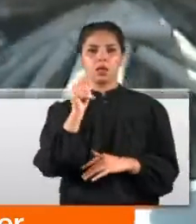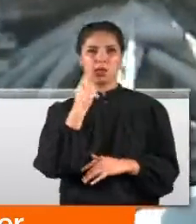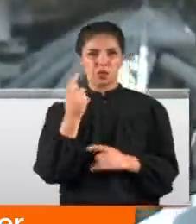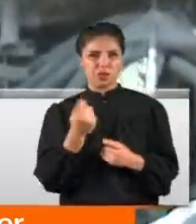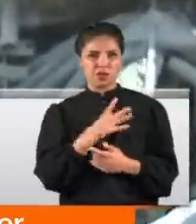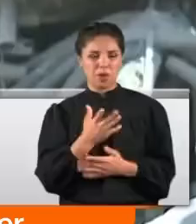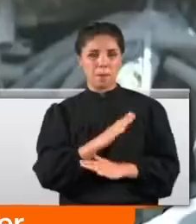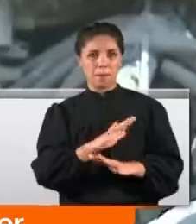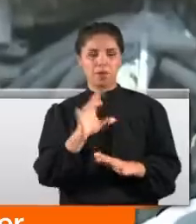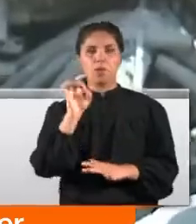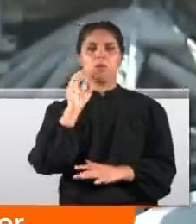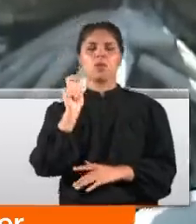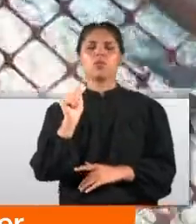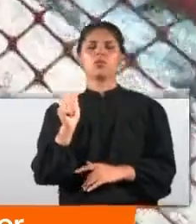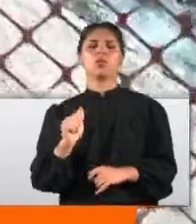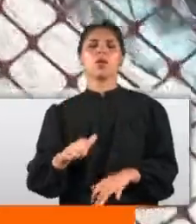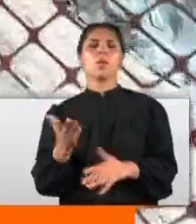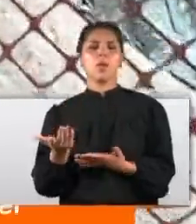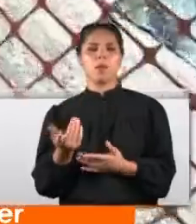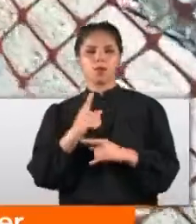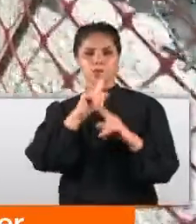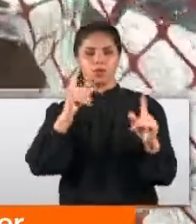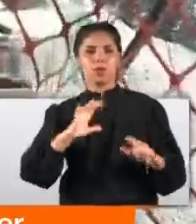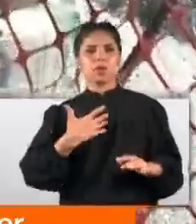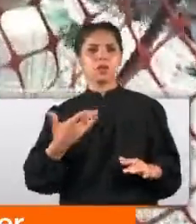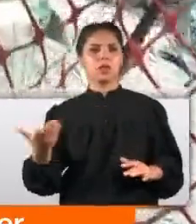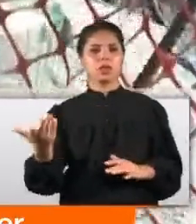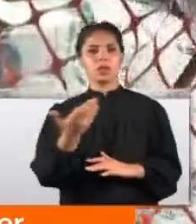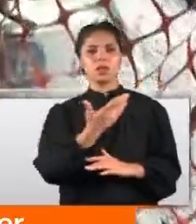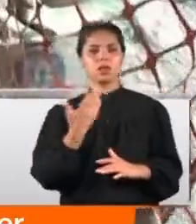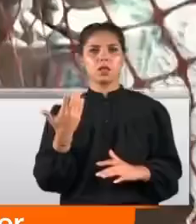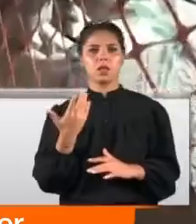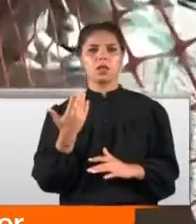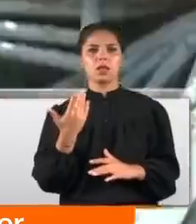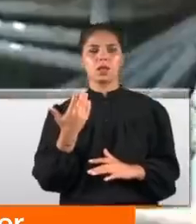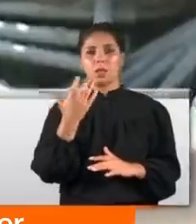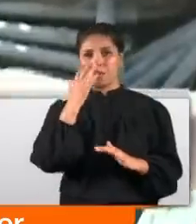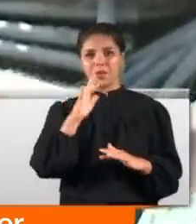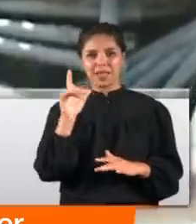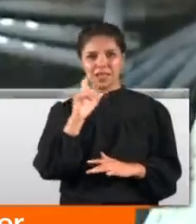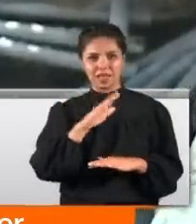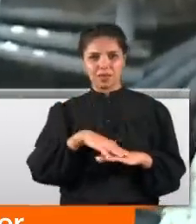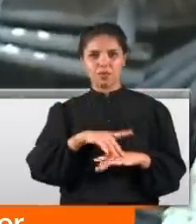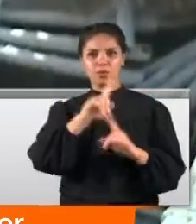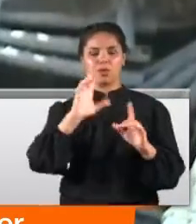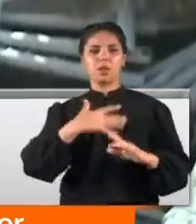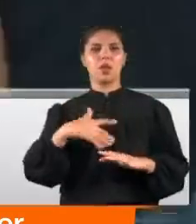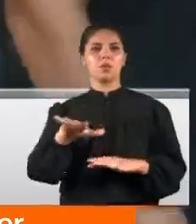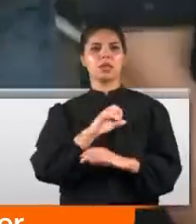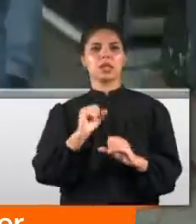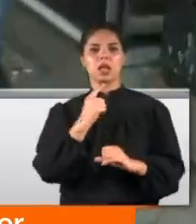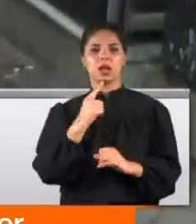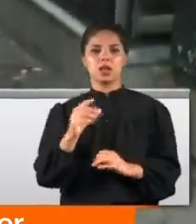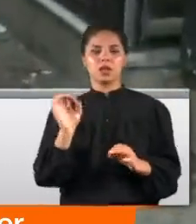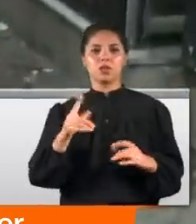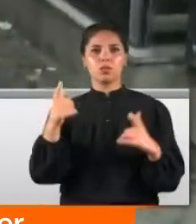işi 15 gündür yapamadılar. Esnafın beklediği ayda yaparsanız bu esnafı perişan edersiniz. Şu